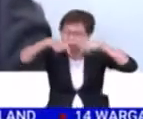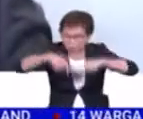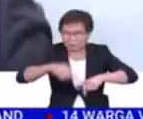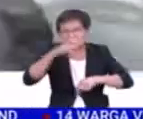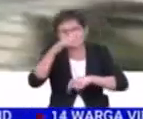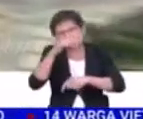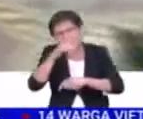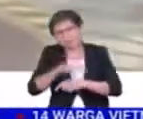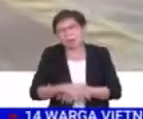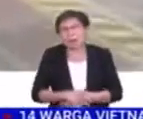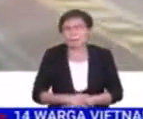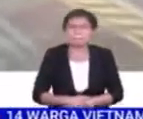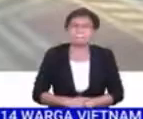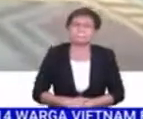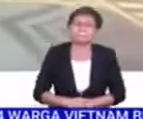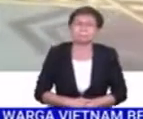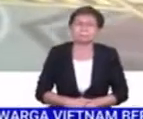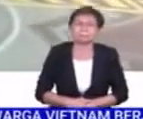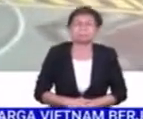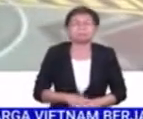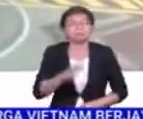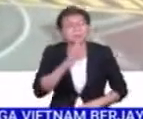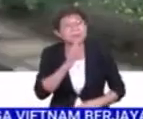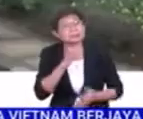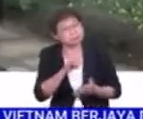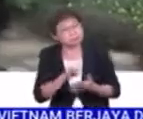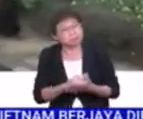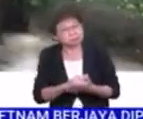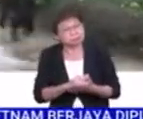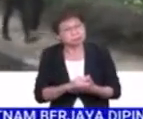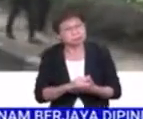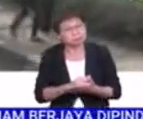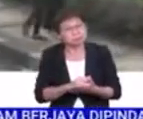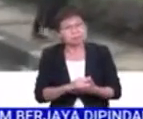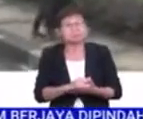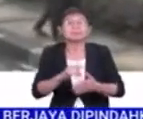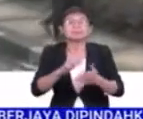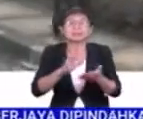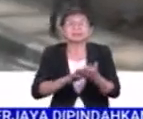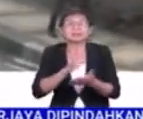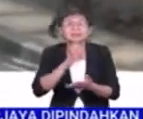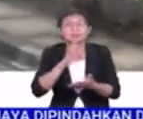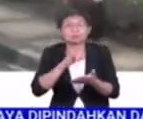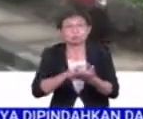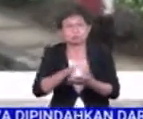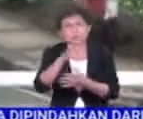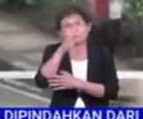50 ia berkata demikian disini kali Iqro